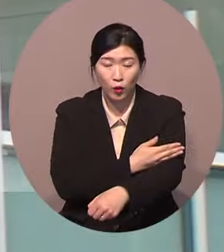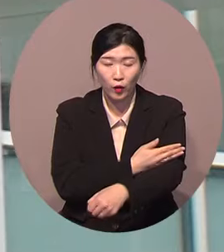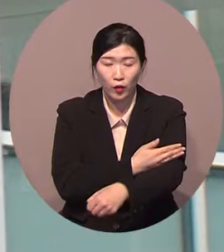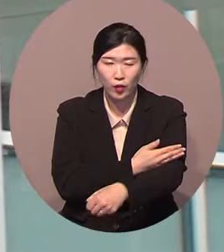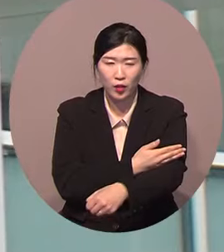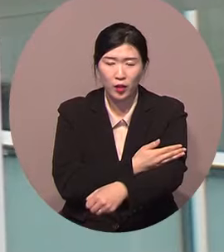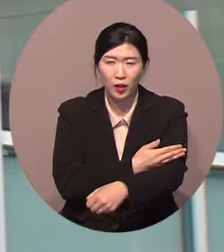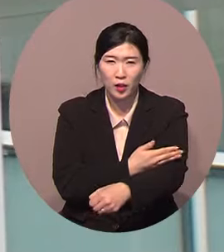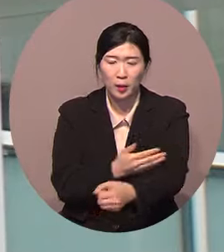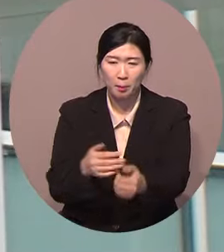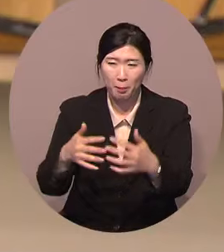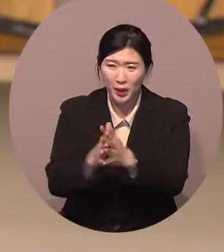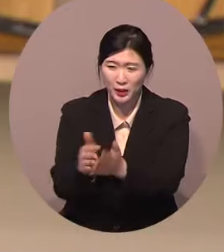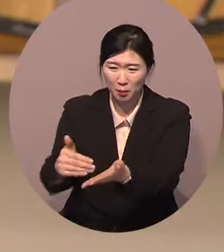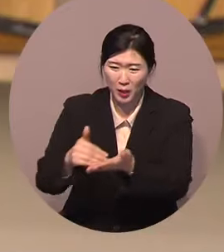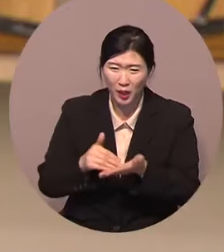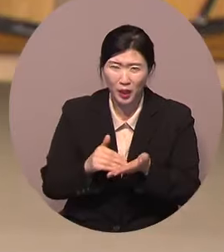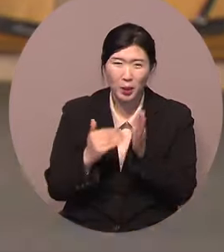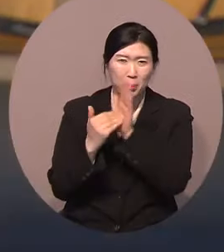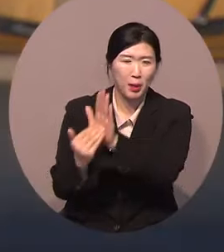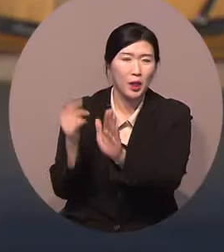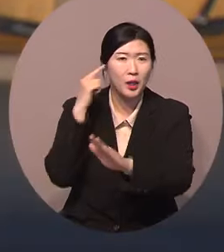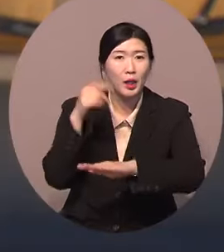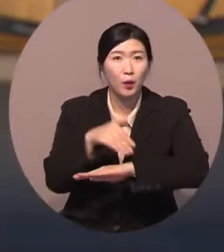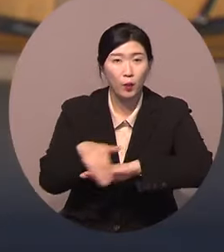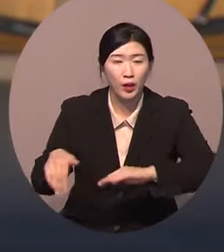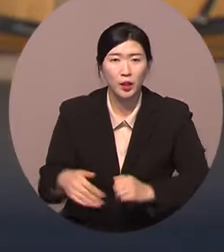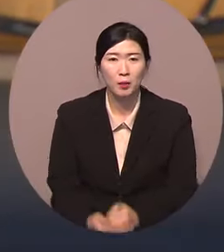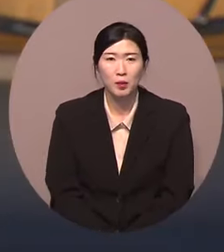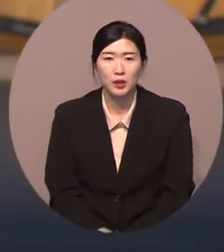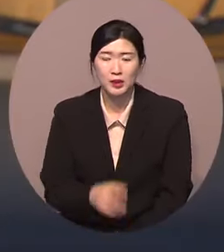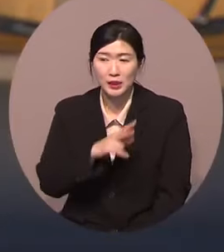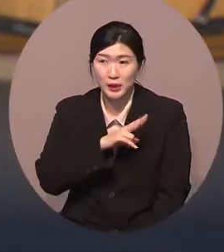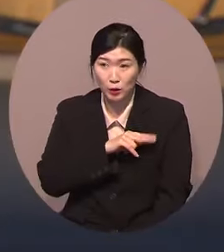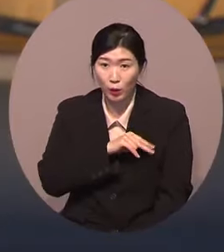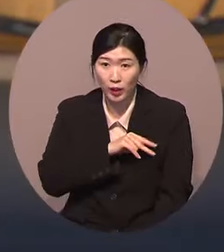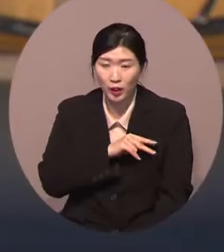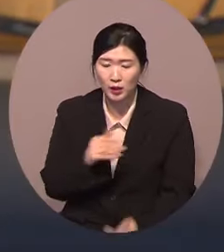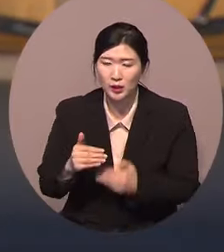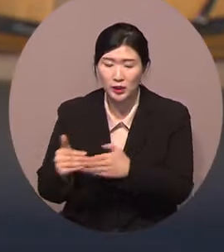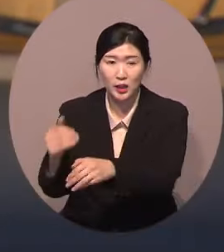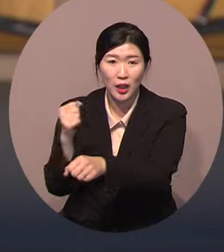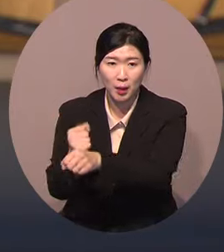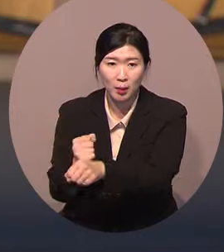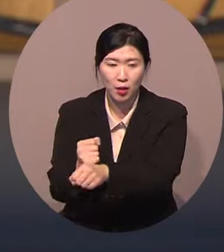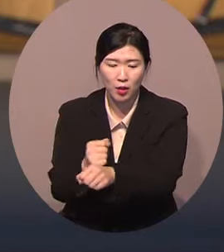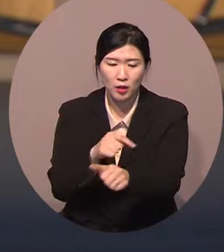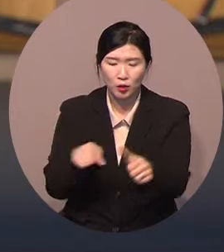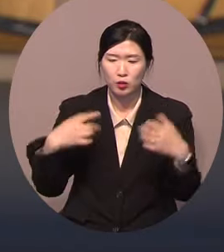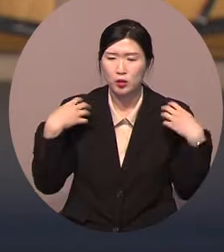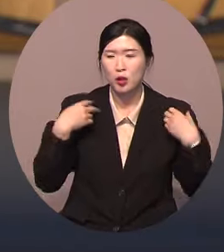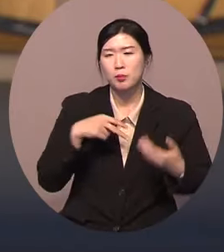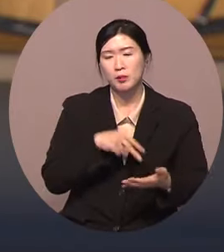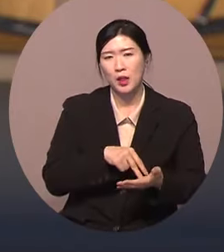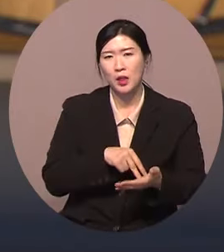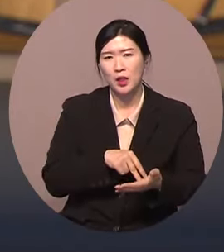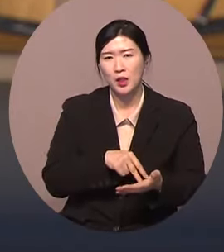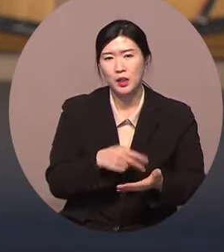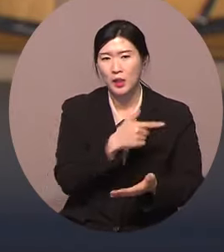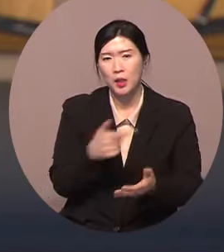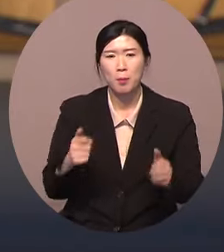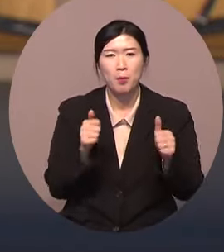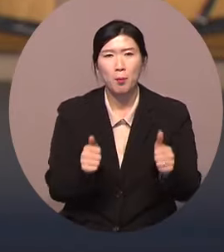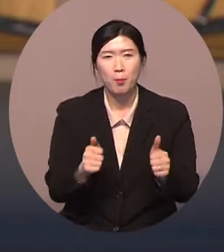할 계획입니다. 폐지 조례안이 의회에서 이송된다면 충남교육청은 내부 절차를 통해서